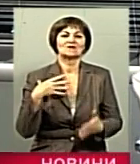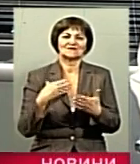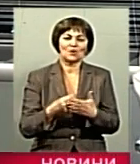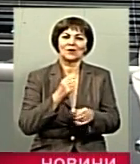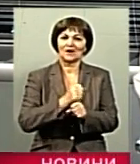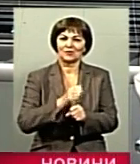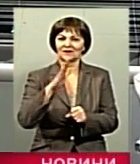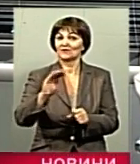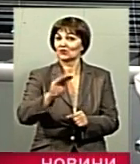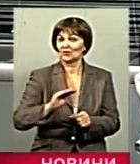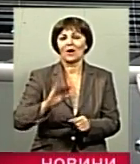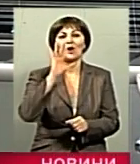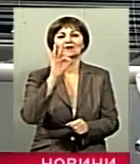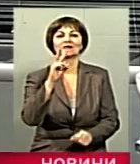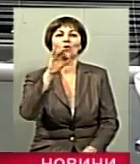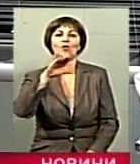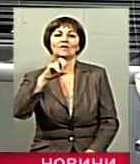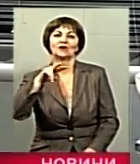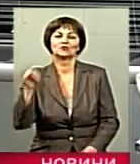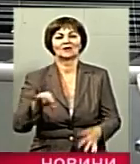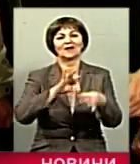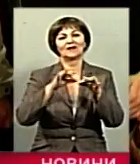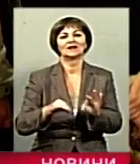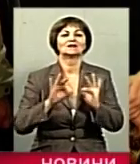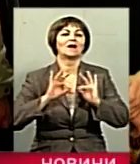у Житомирі. Оксана Ковальчук – детальніше.